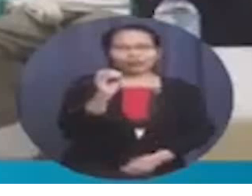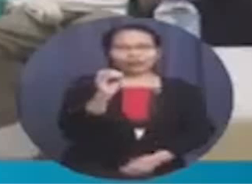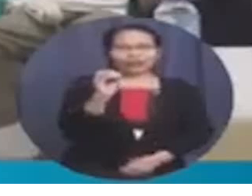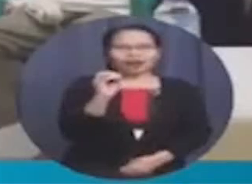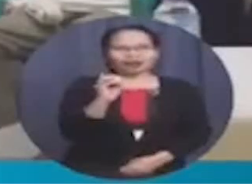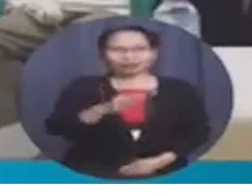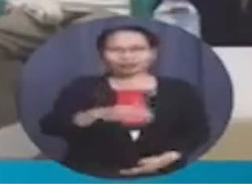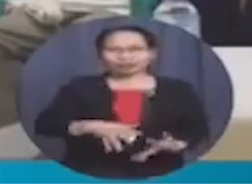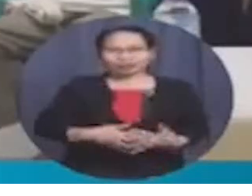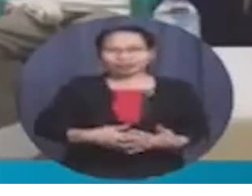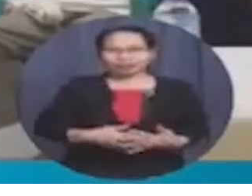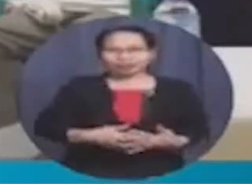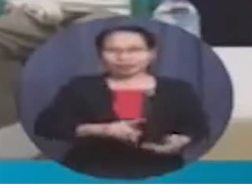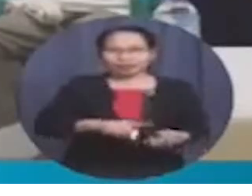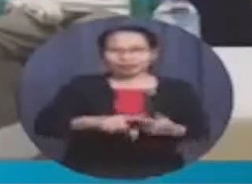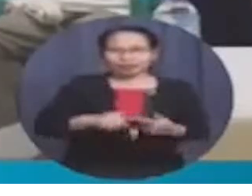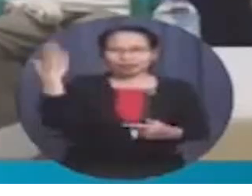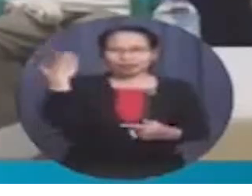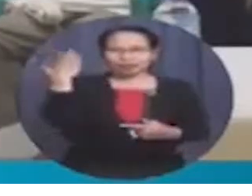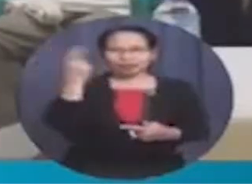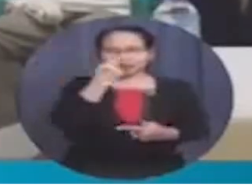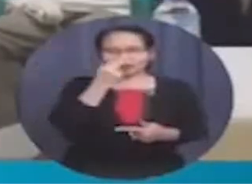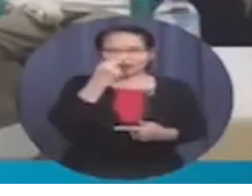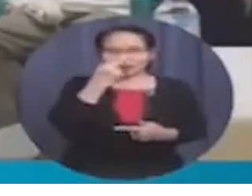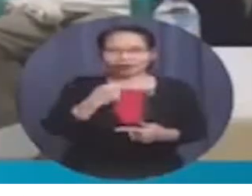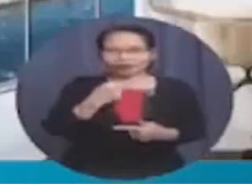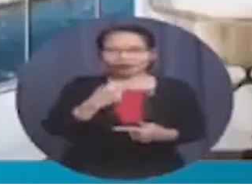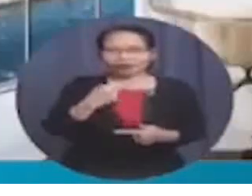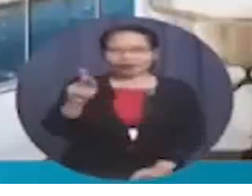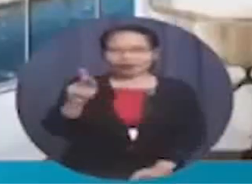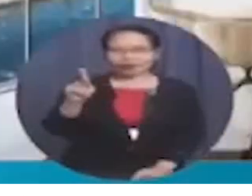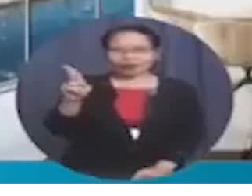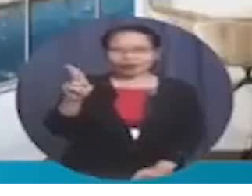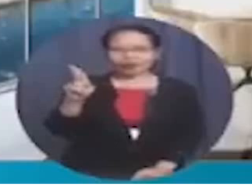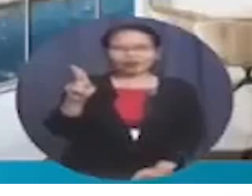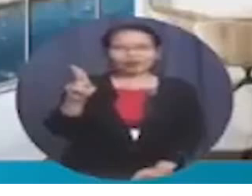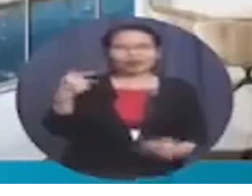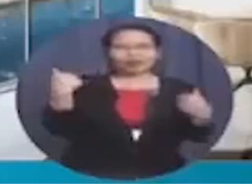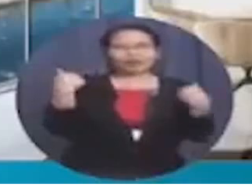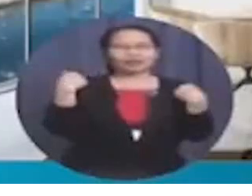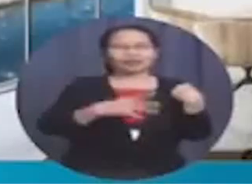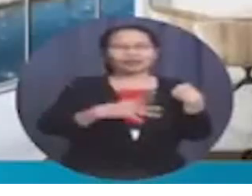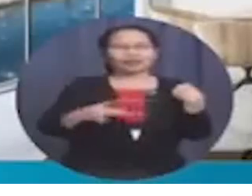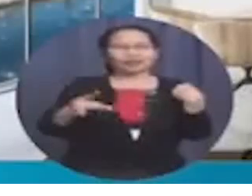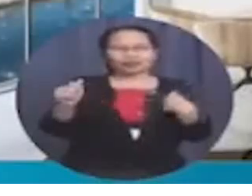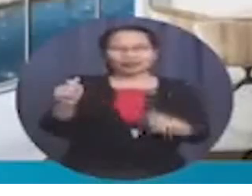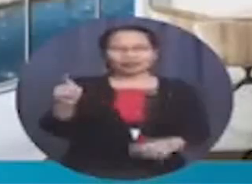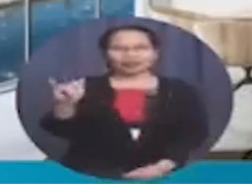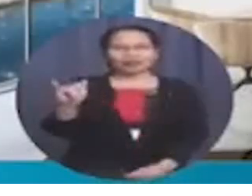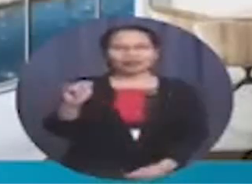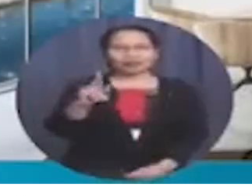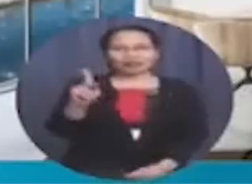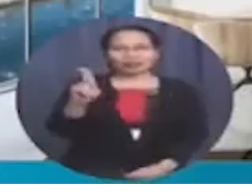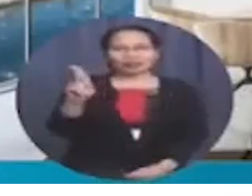dyan. Eh, sabi ko nga nung araw, binibiro ko si Kuli Desme. Eh, may gusto yata si Atoy ko kay